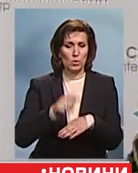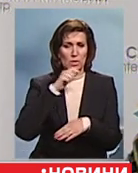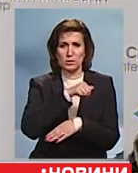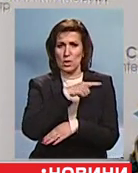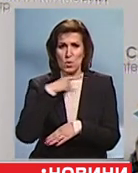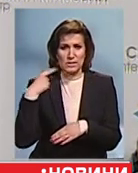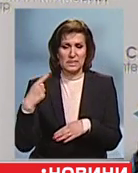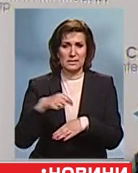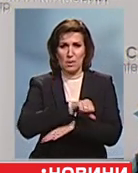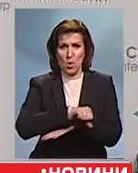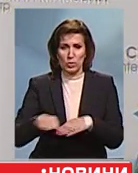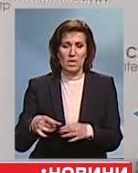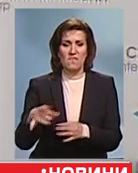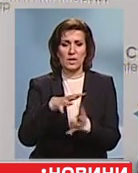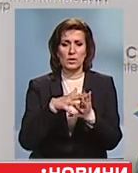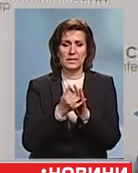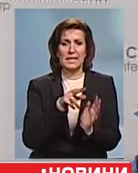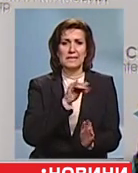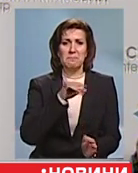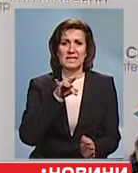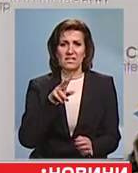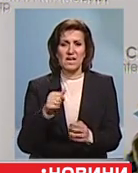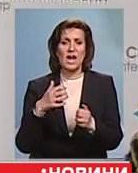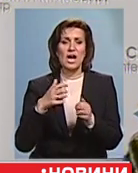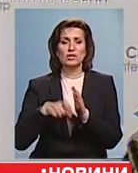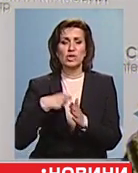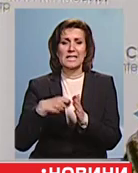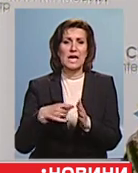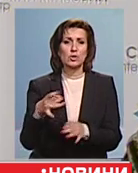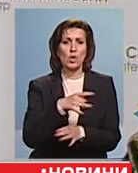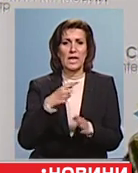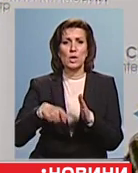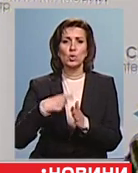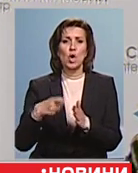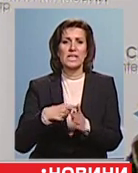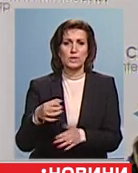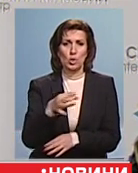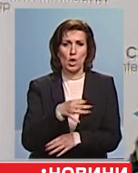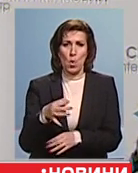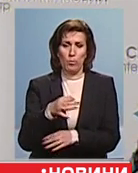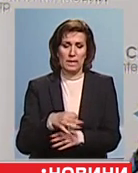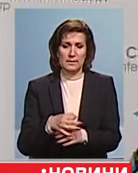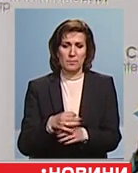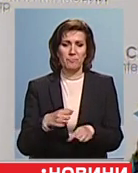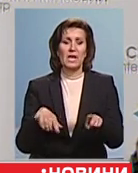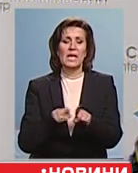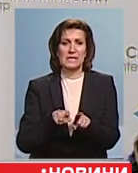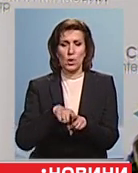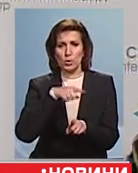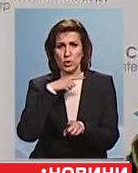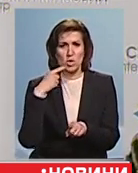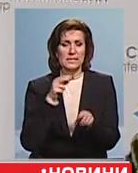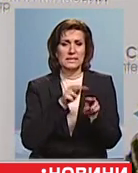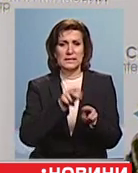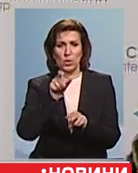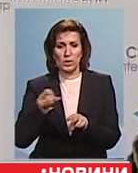українсько-російський державний кордон в районі села Дмитрівка Шахтарського району Донецької області. Також російські